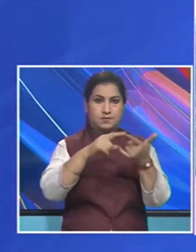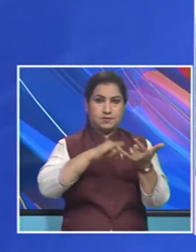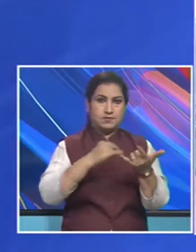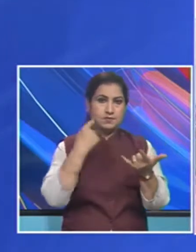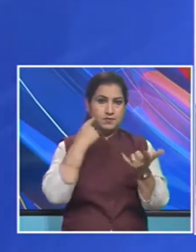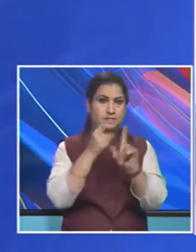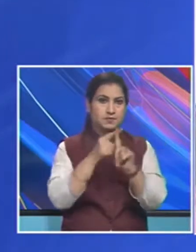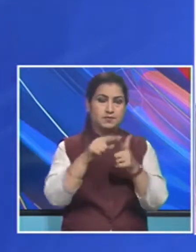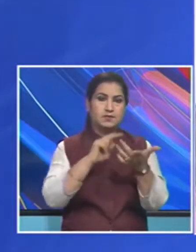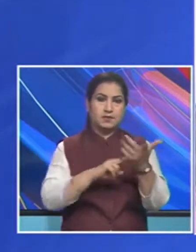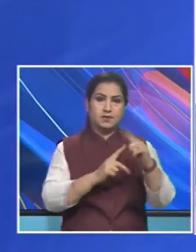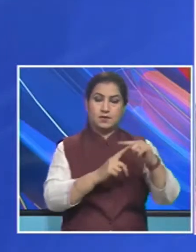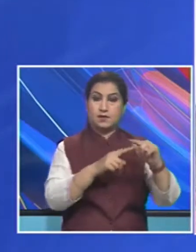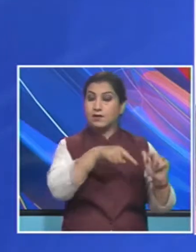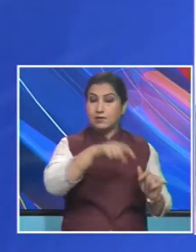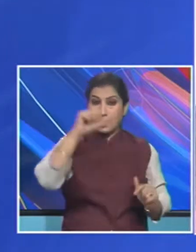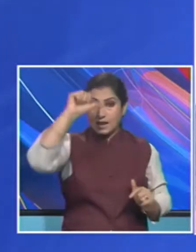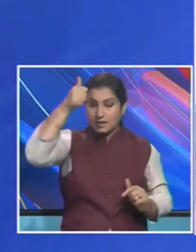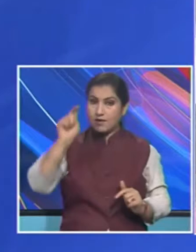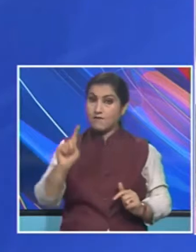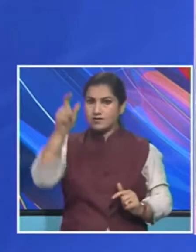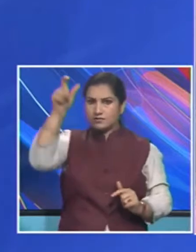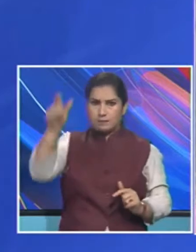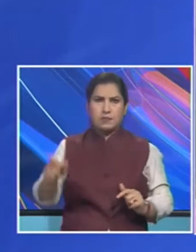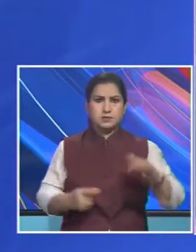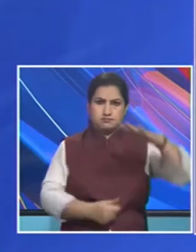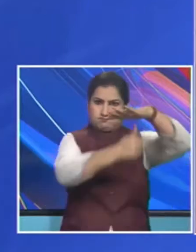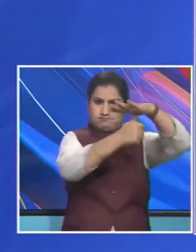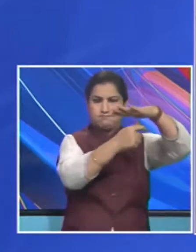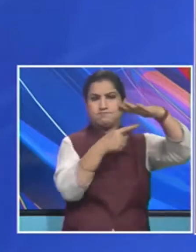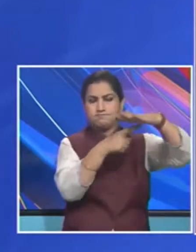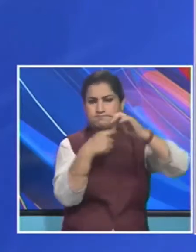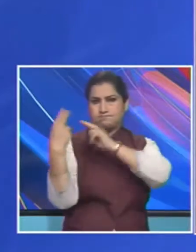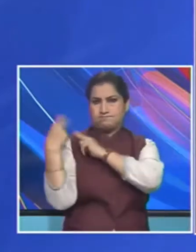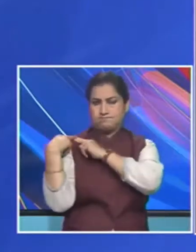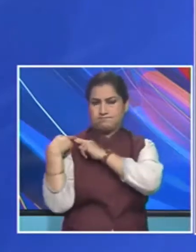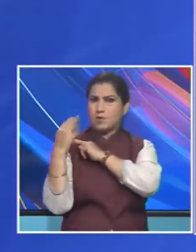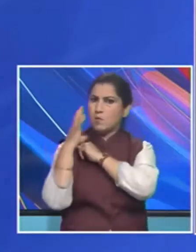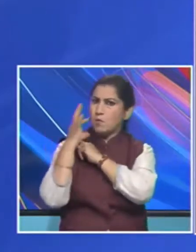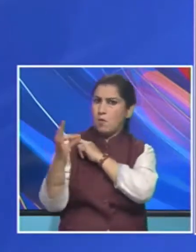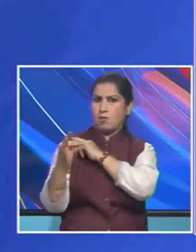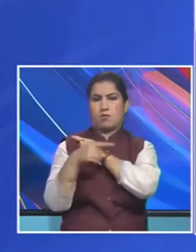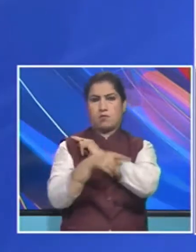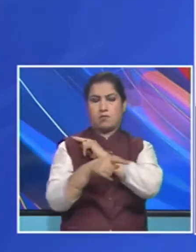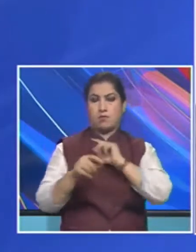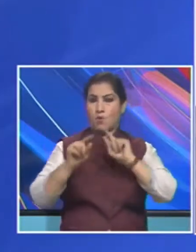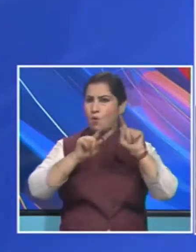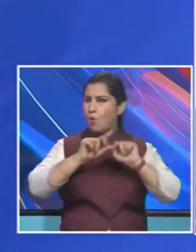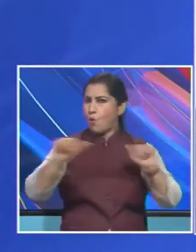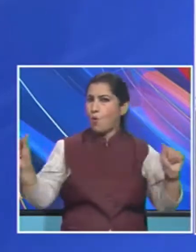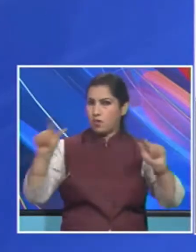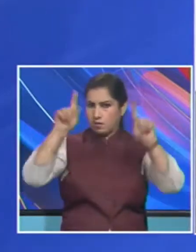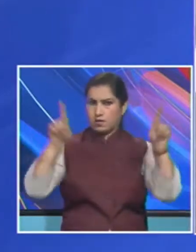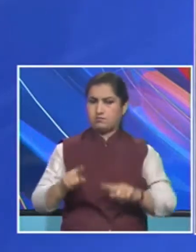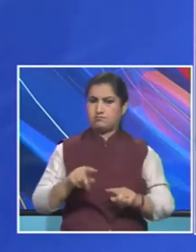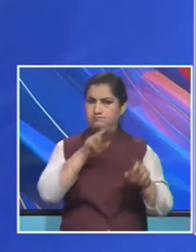also the first citizen of India, playing a significant role of the head of state of India. The